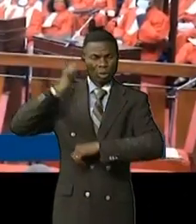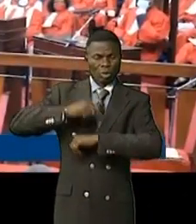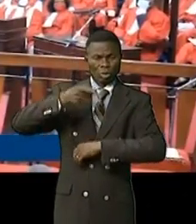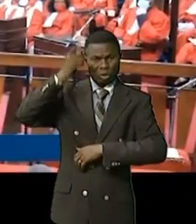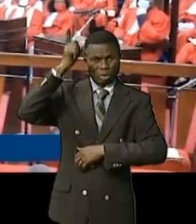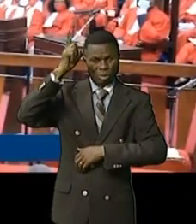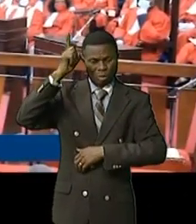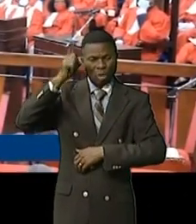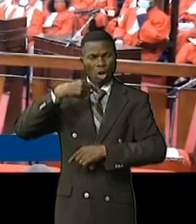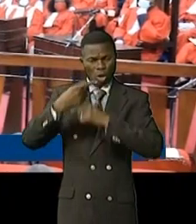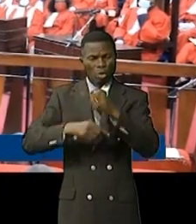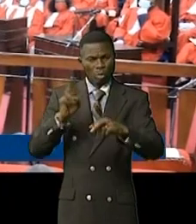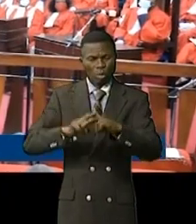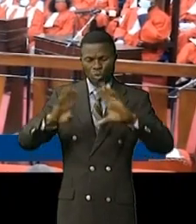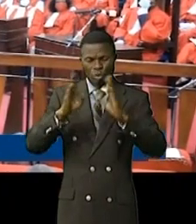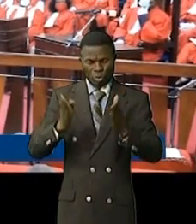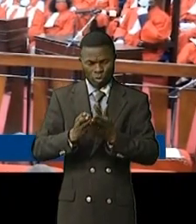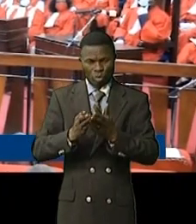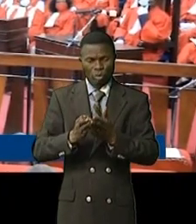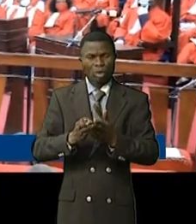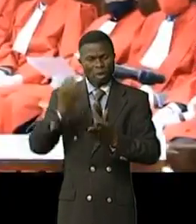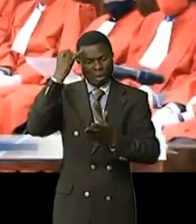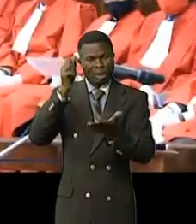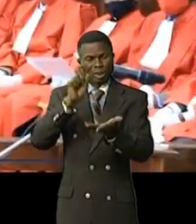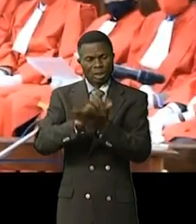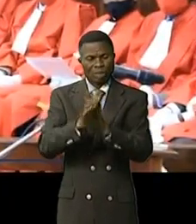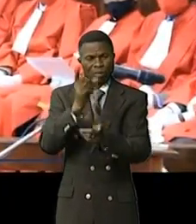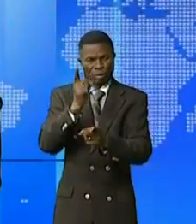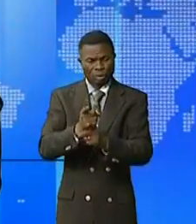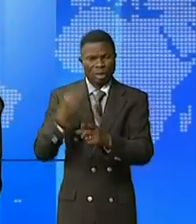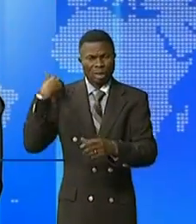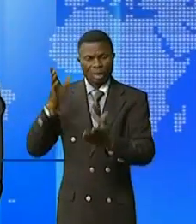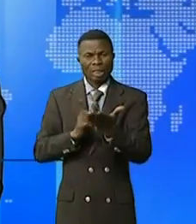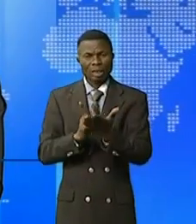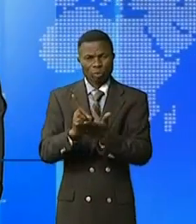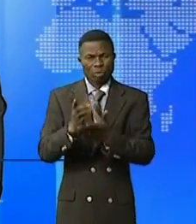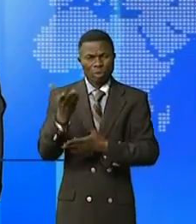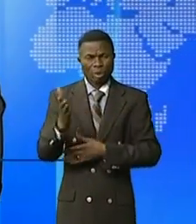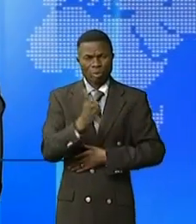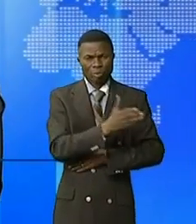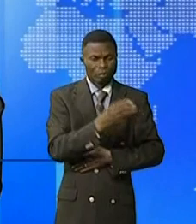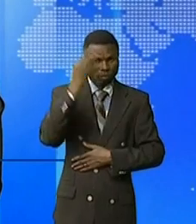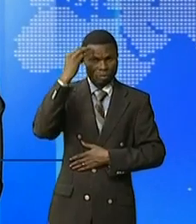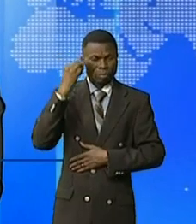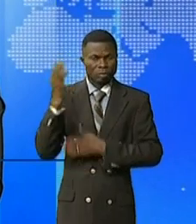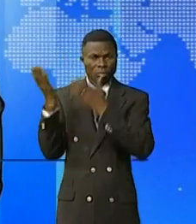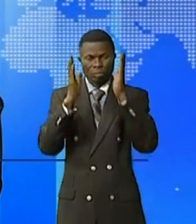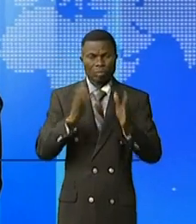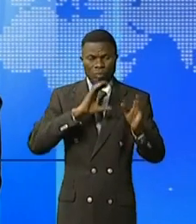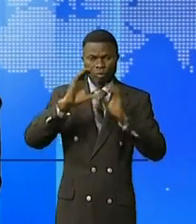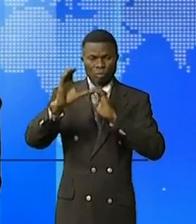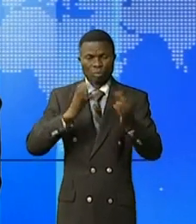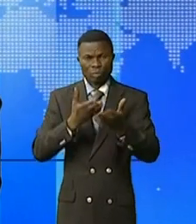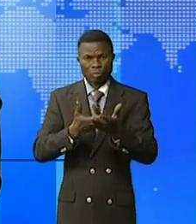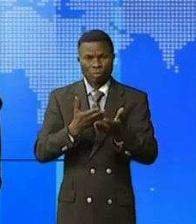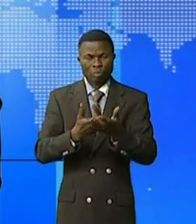tout mettre en œuvre pour rendre effectif son idéal de l'état des droits. Et puis le ministre des Transports et Voies de Communication